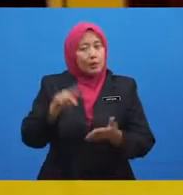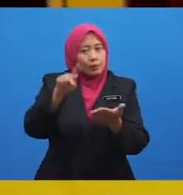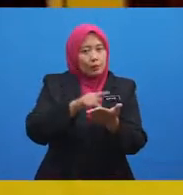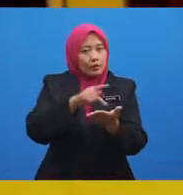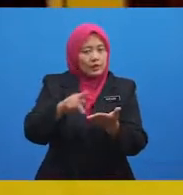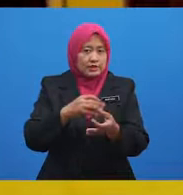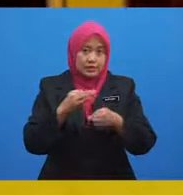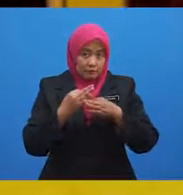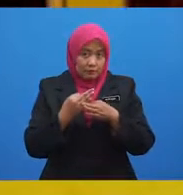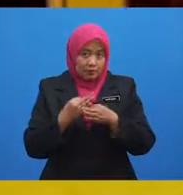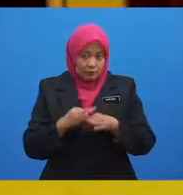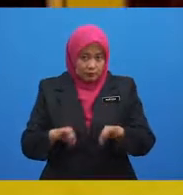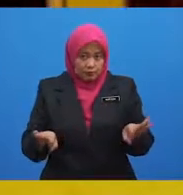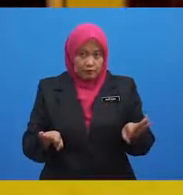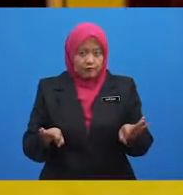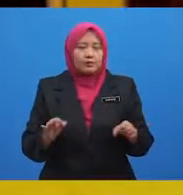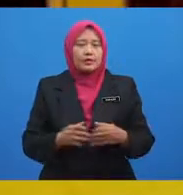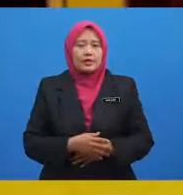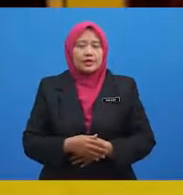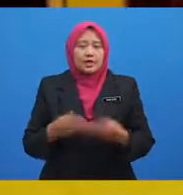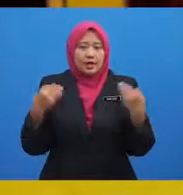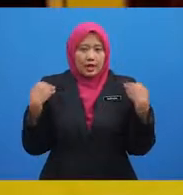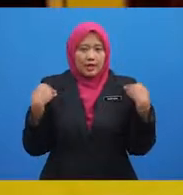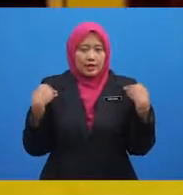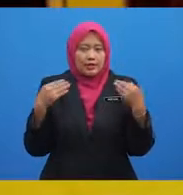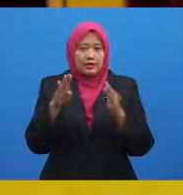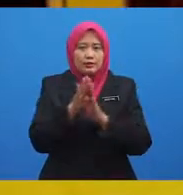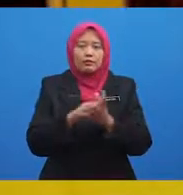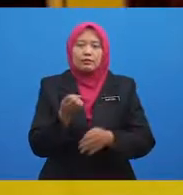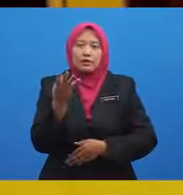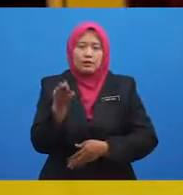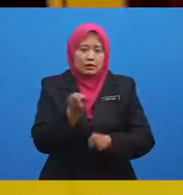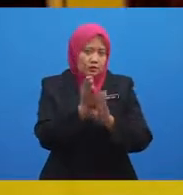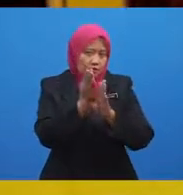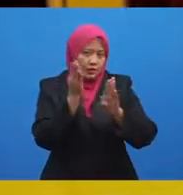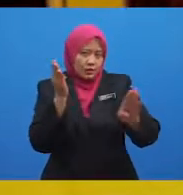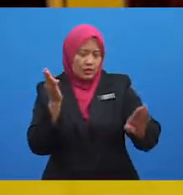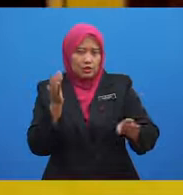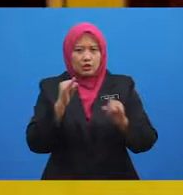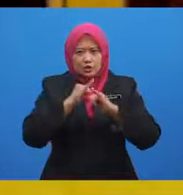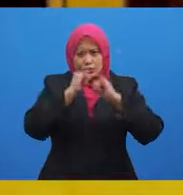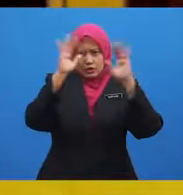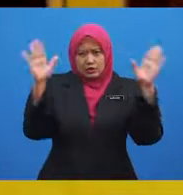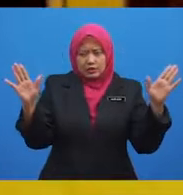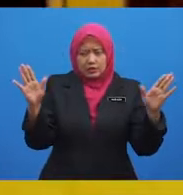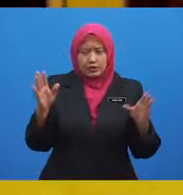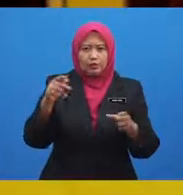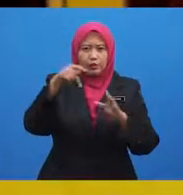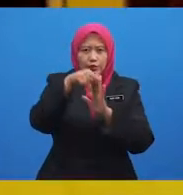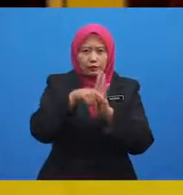bebas. Terdapat beberapa baris dalam rangkap untuk menjelaskan pemerian